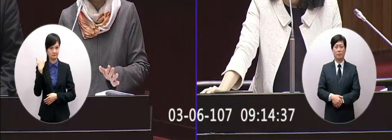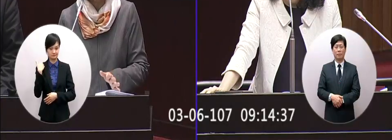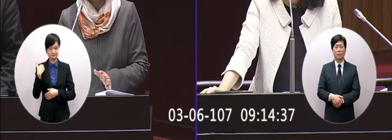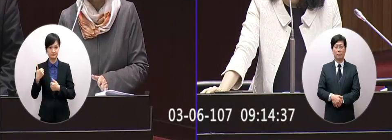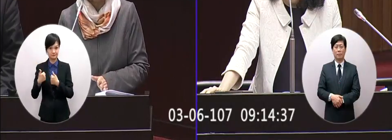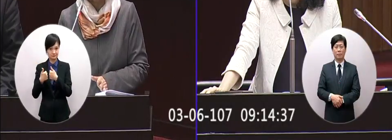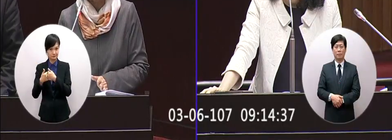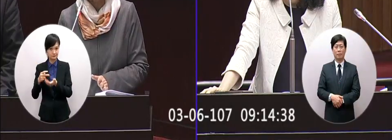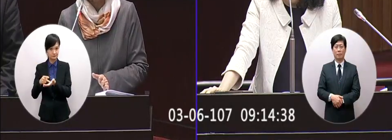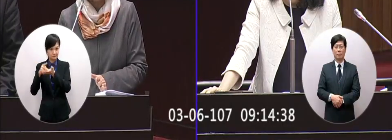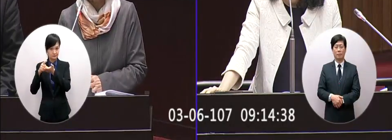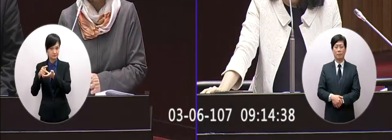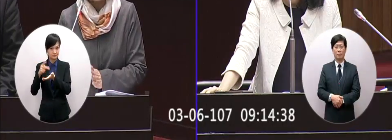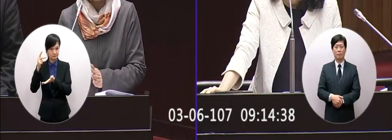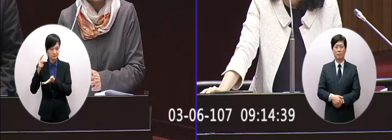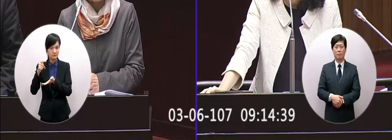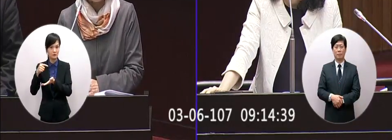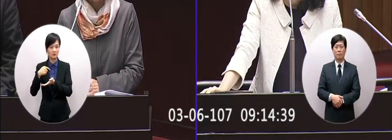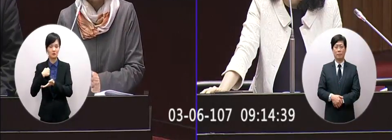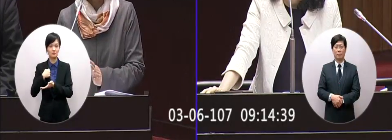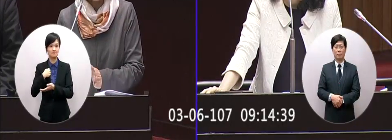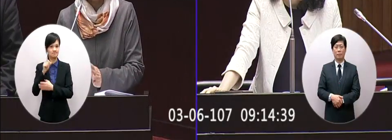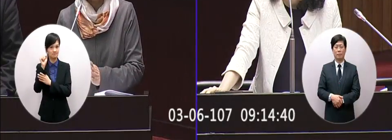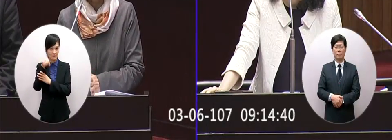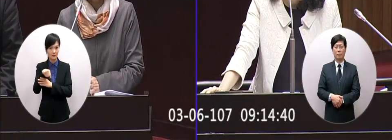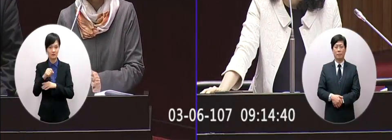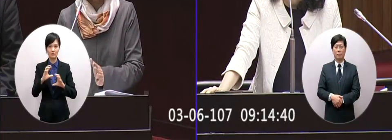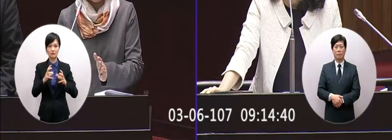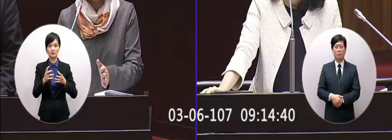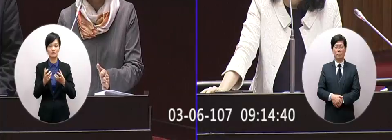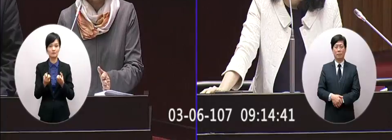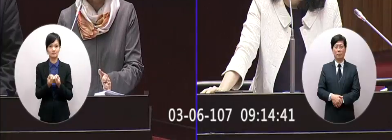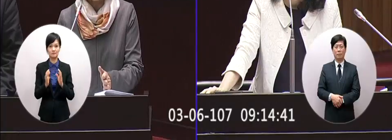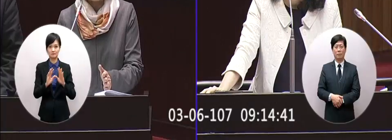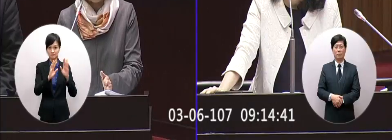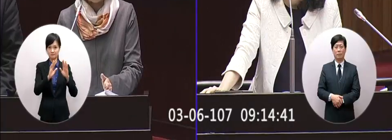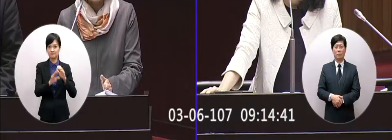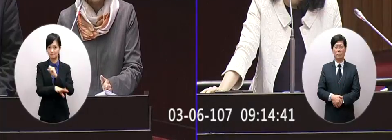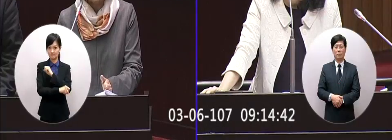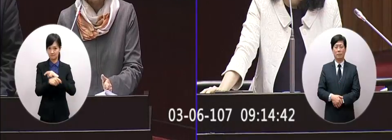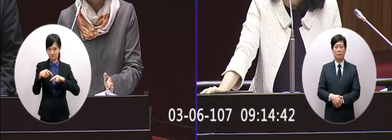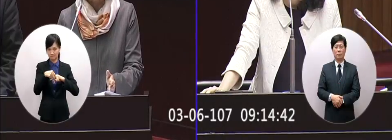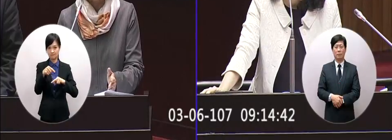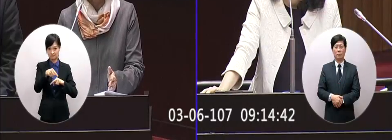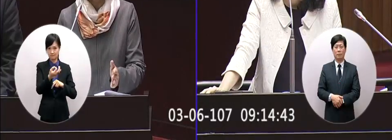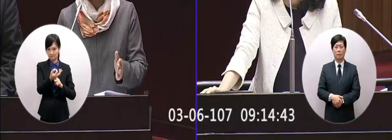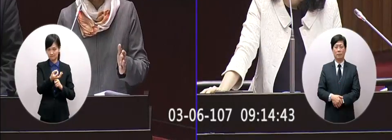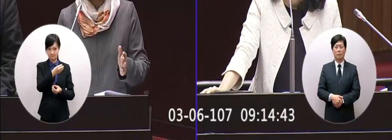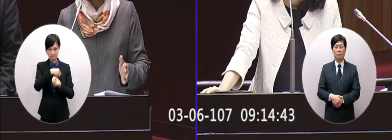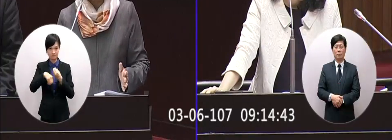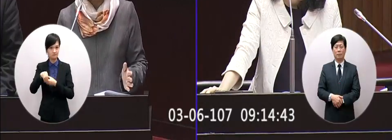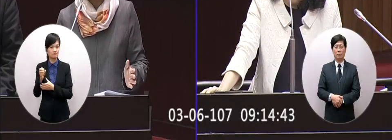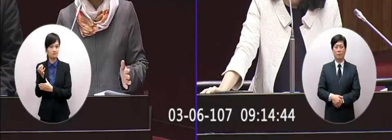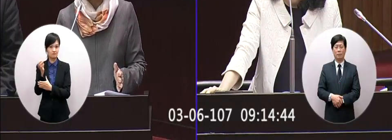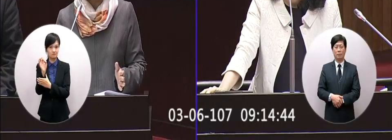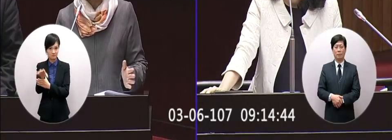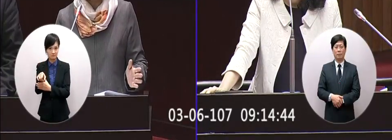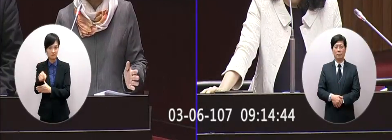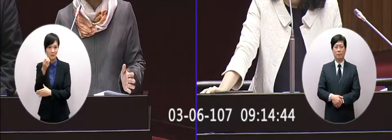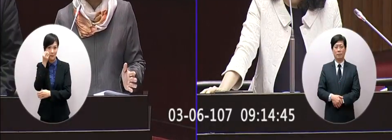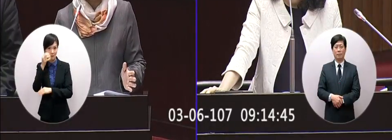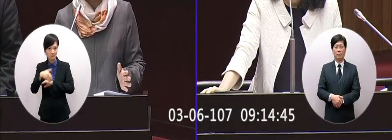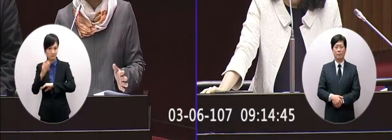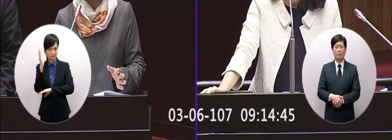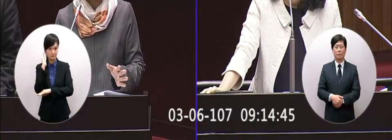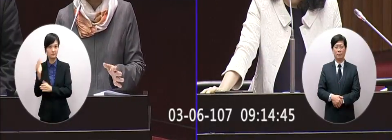经承诺就是由国发基金来。 有这个本席了解，感谢。 那这笔钱也已经拨给花莲县政府了，哈。那其余的部分